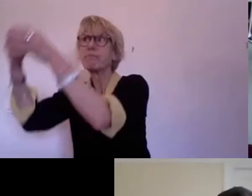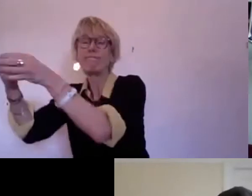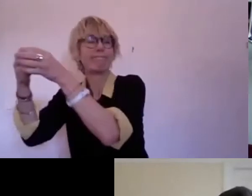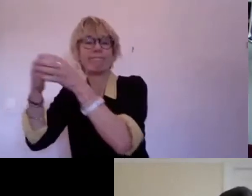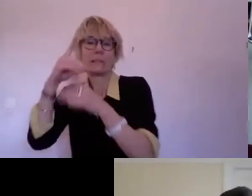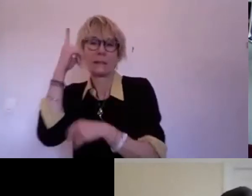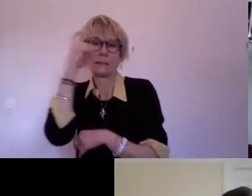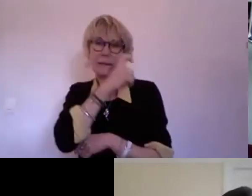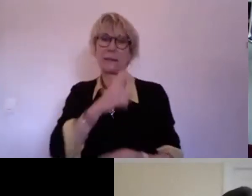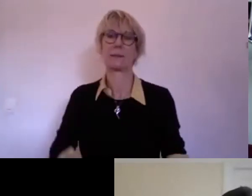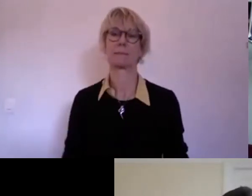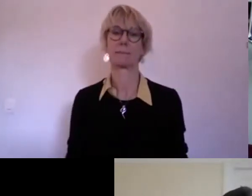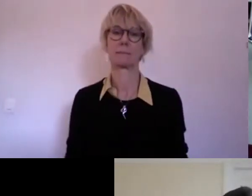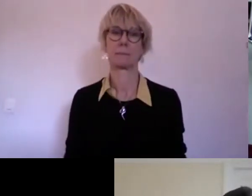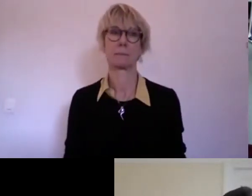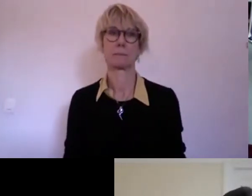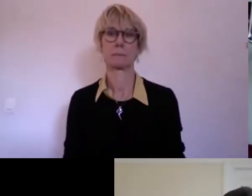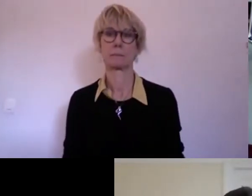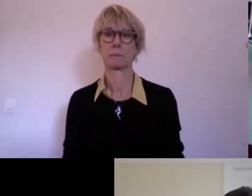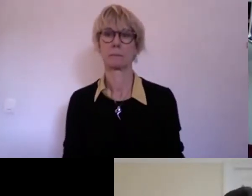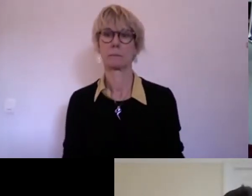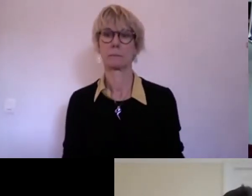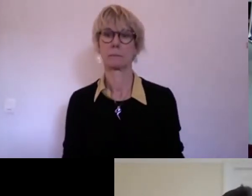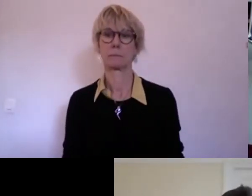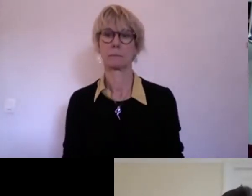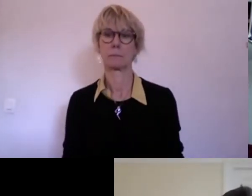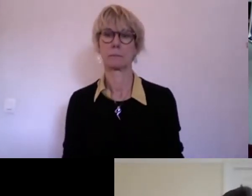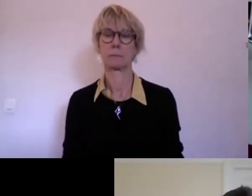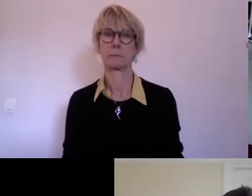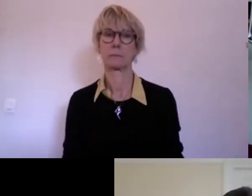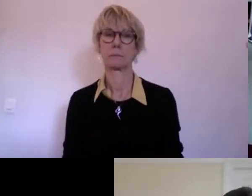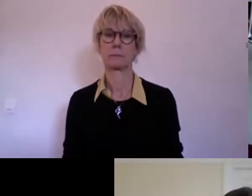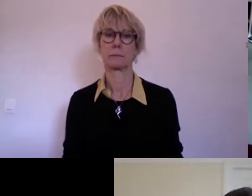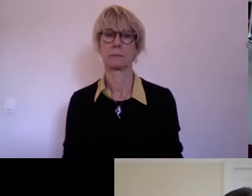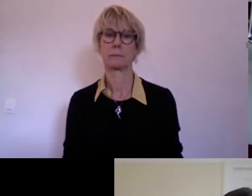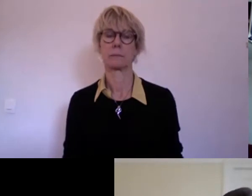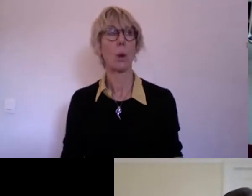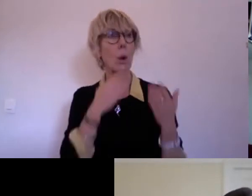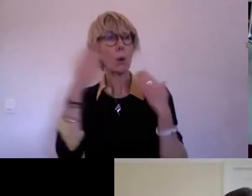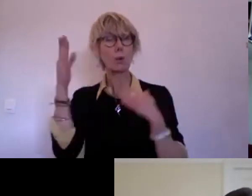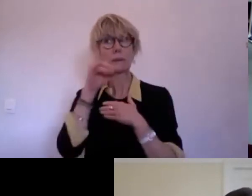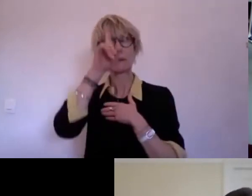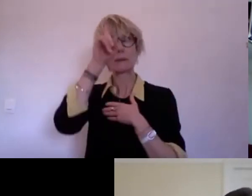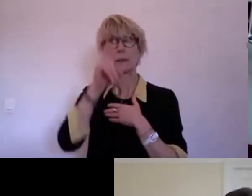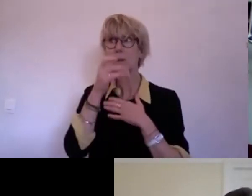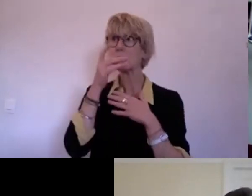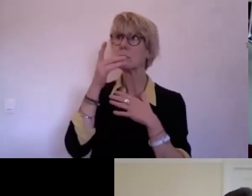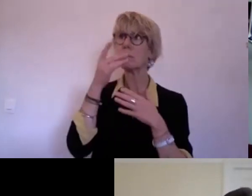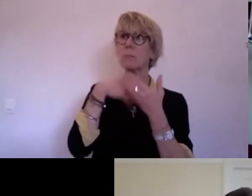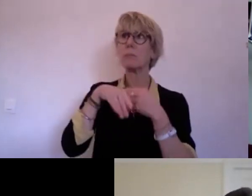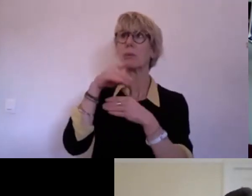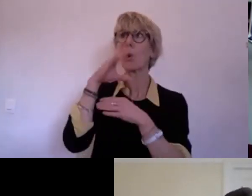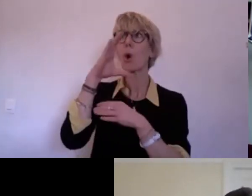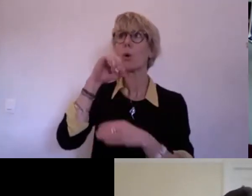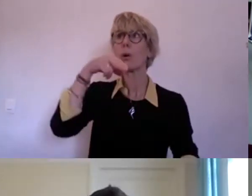Alors oui, Lorraine, on a une autre question. Cette fois qui s'adresse à Corinne Paltanis, une question assez